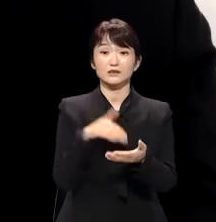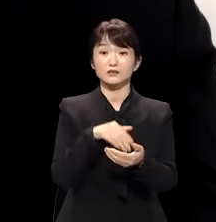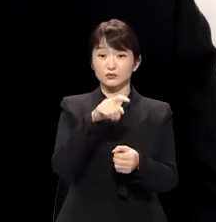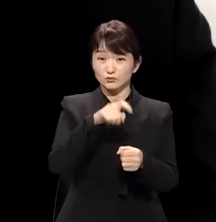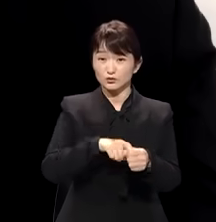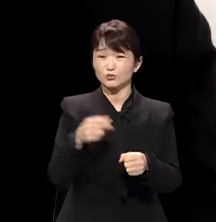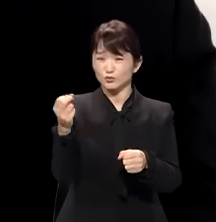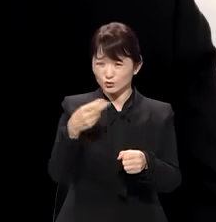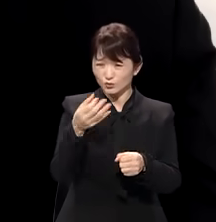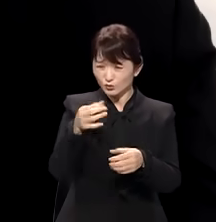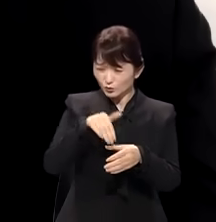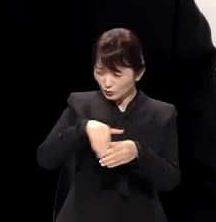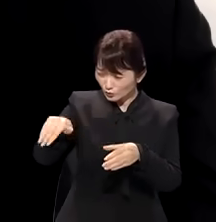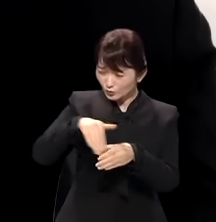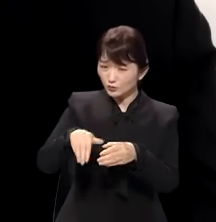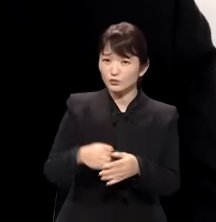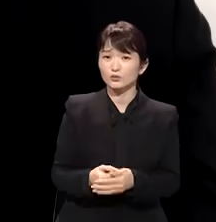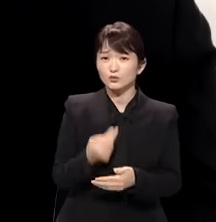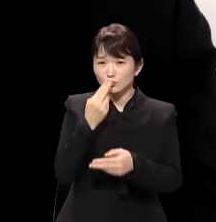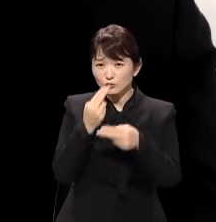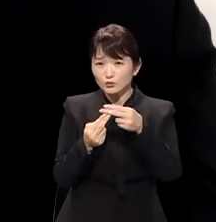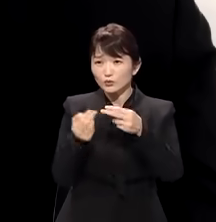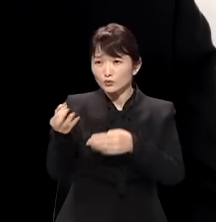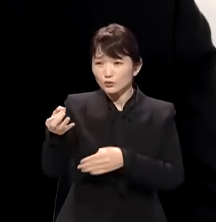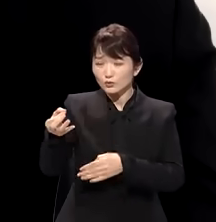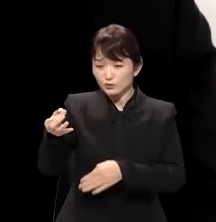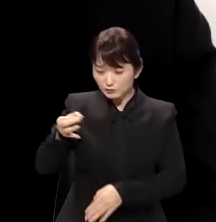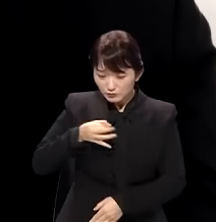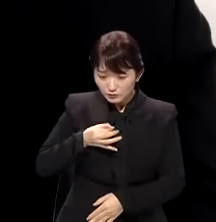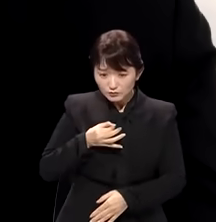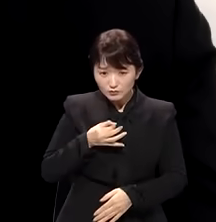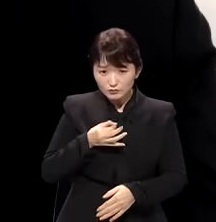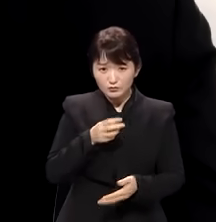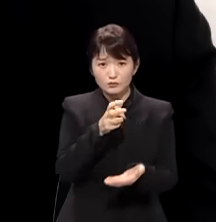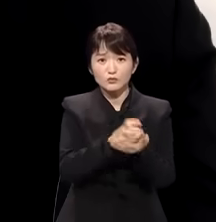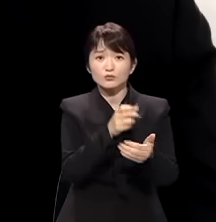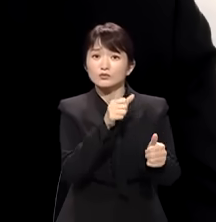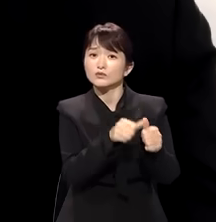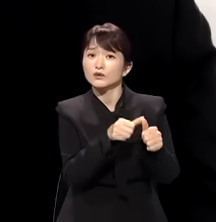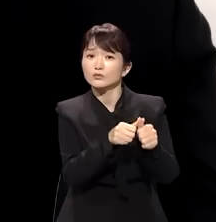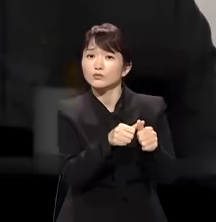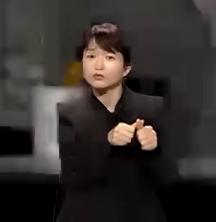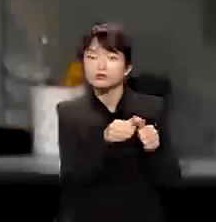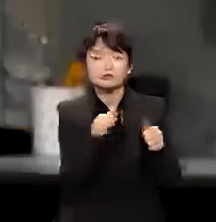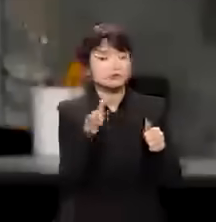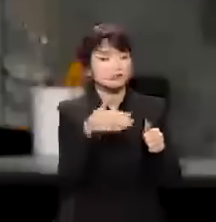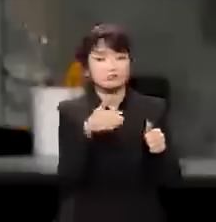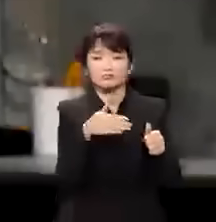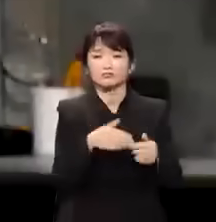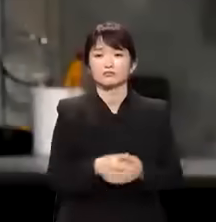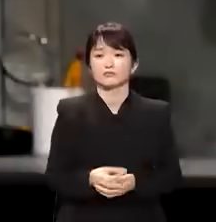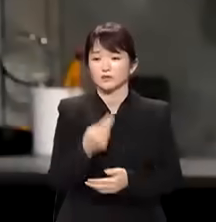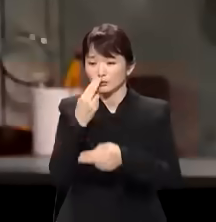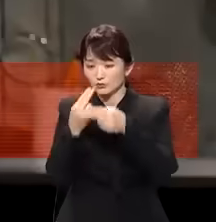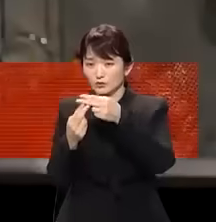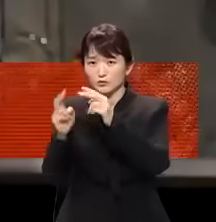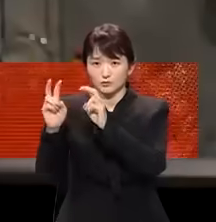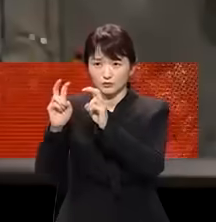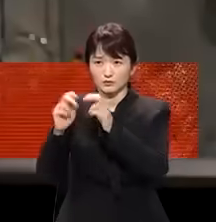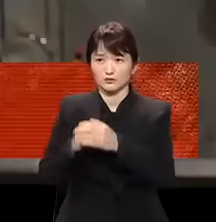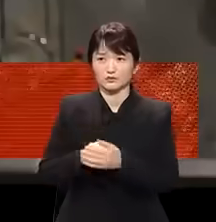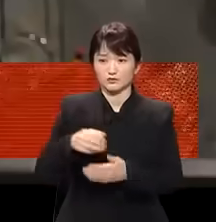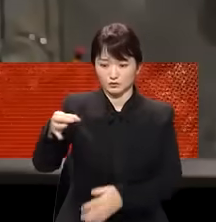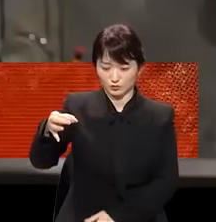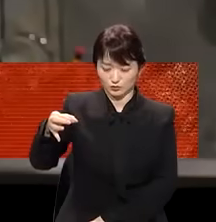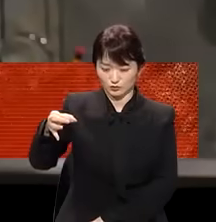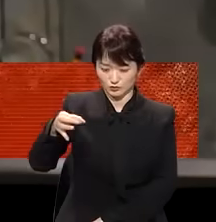법률 자은 보험금 받는데 법률 자은 비용이 왜 나와요 없죠 보험금이 이제 보험 회사에서 이제 보험금을